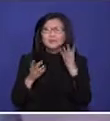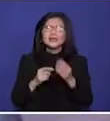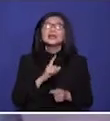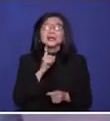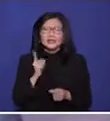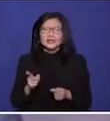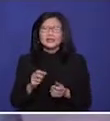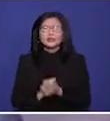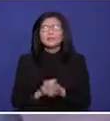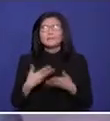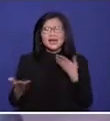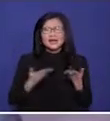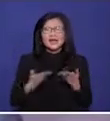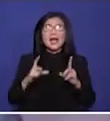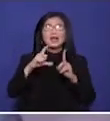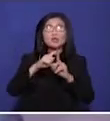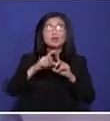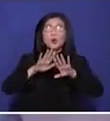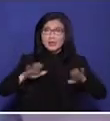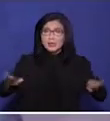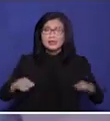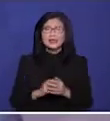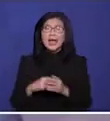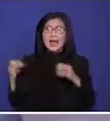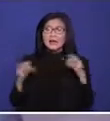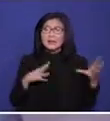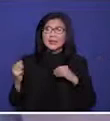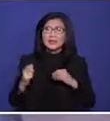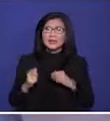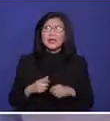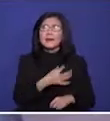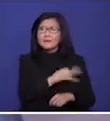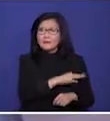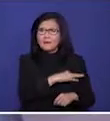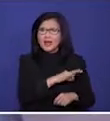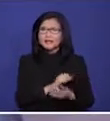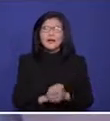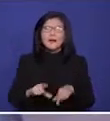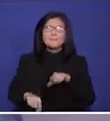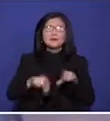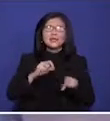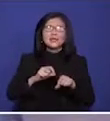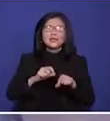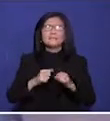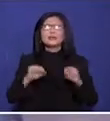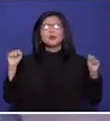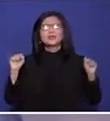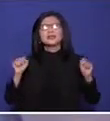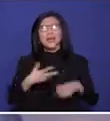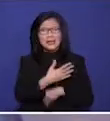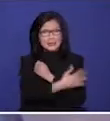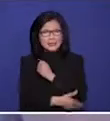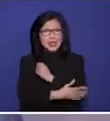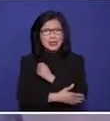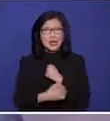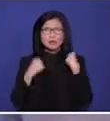keniscayaan dalam demokrasi. Debat yang bermanfaat, pemilih berdaulat, negara